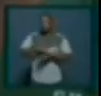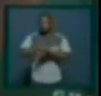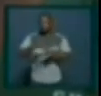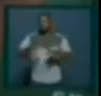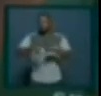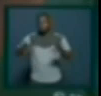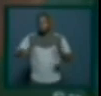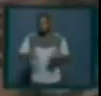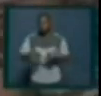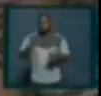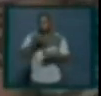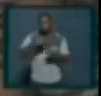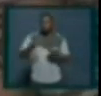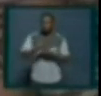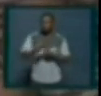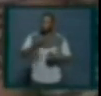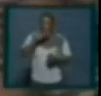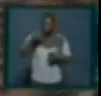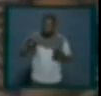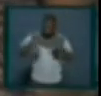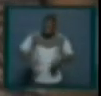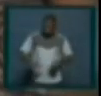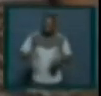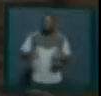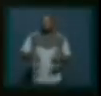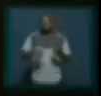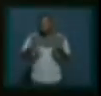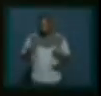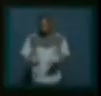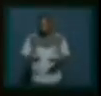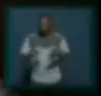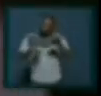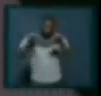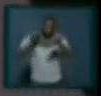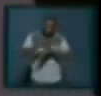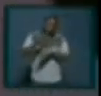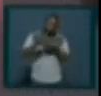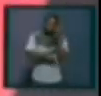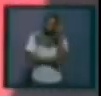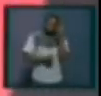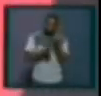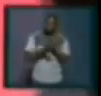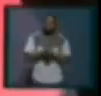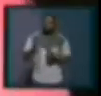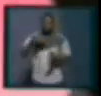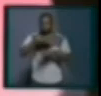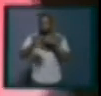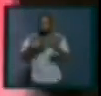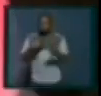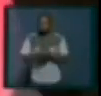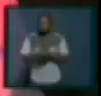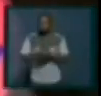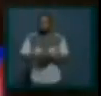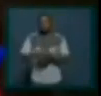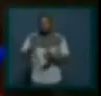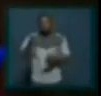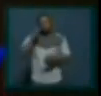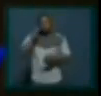que quand il est évacué. Dans tous les cas, la famille Ouédraogo déboursera 6 000 francs CFA